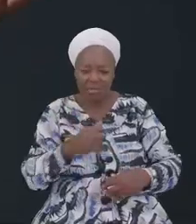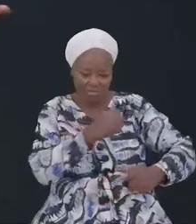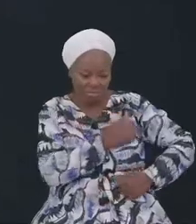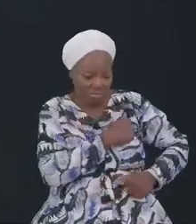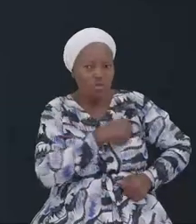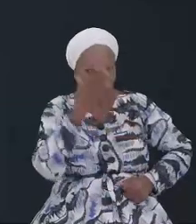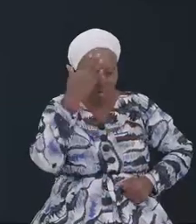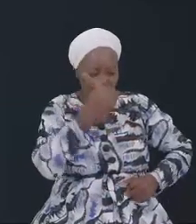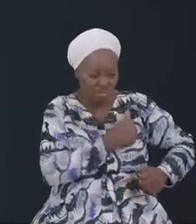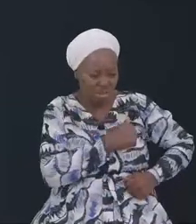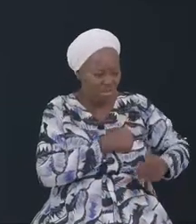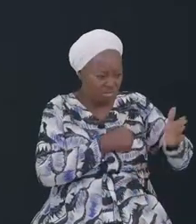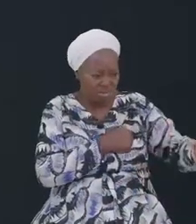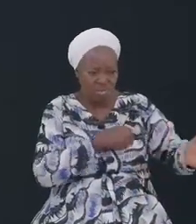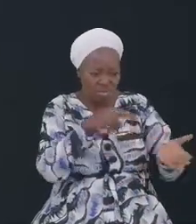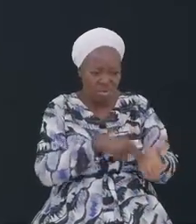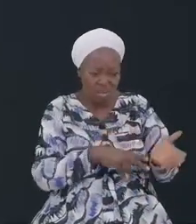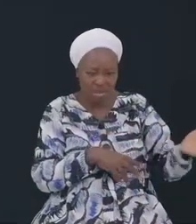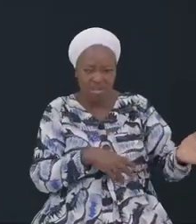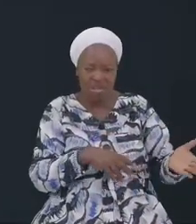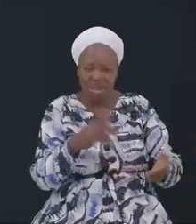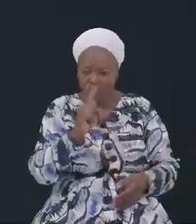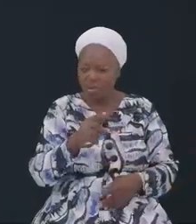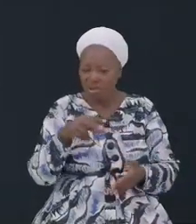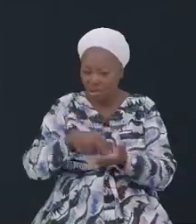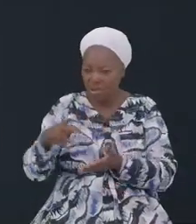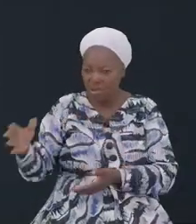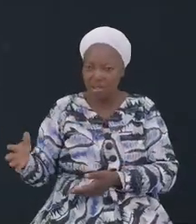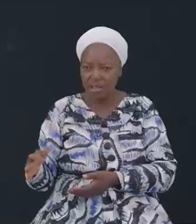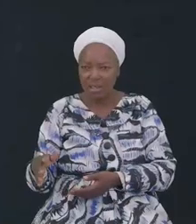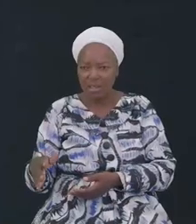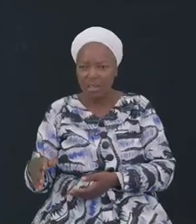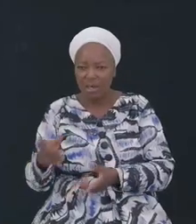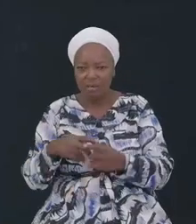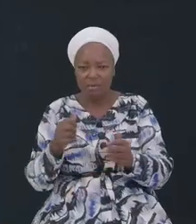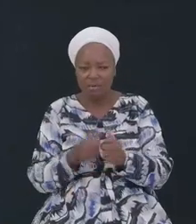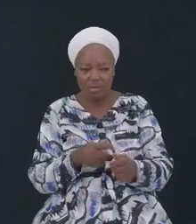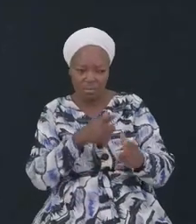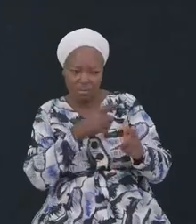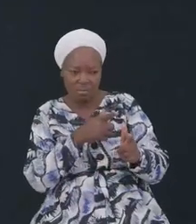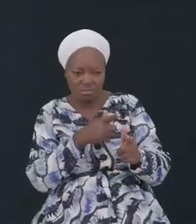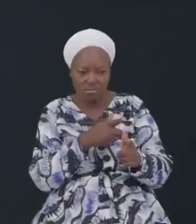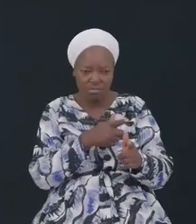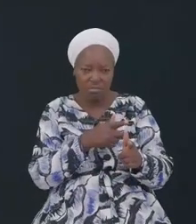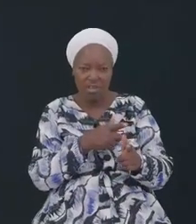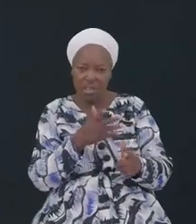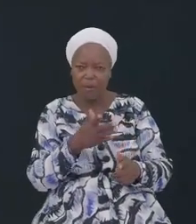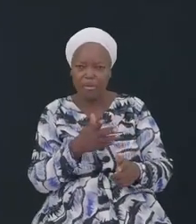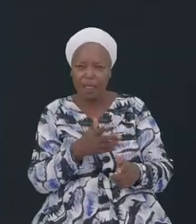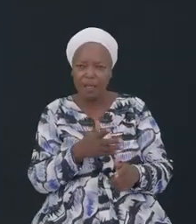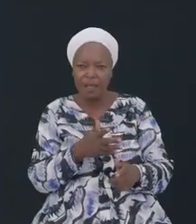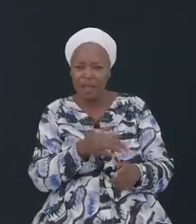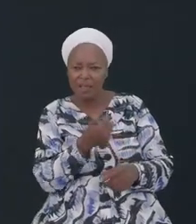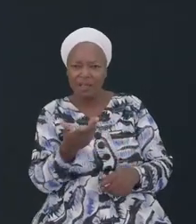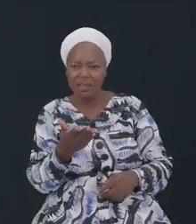ce qu'ils font? Il y a un qui reste là-bas, un qui reste d'un côté là-bas. Et avec, ils sont armés jusqu'aux